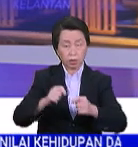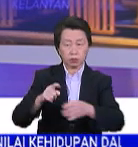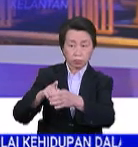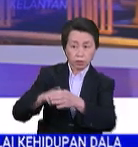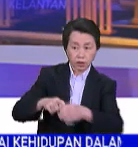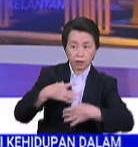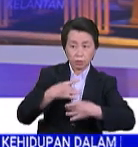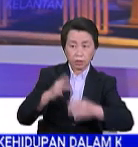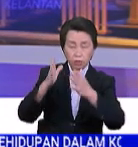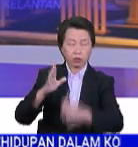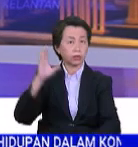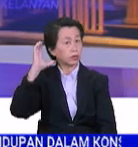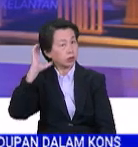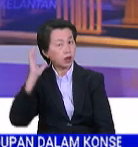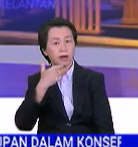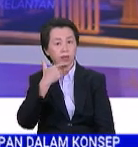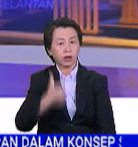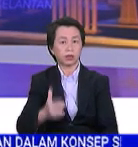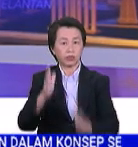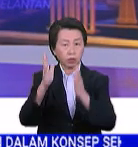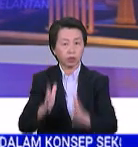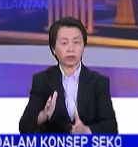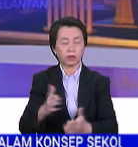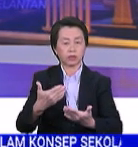menarik minat pendengar lama dan baru.